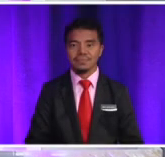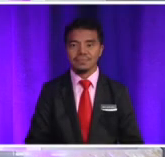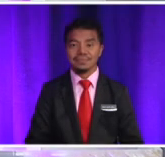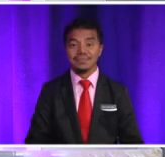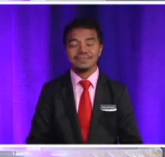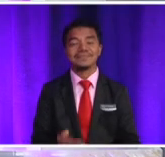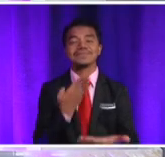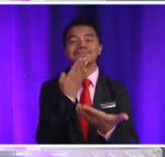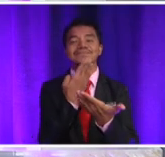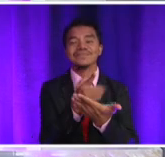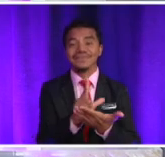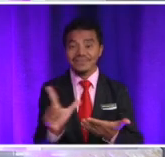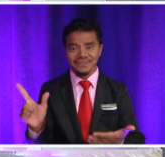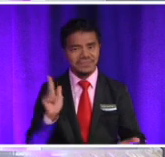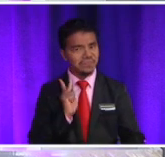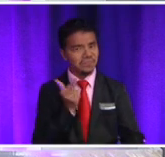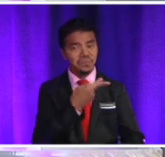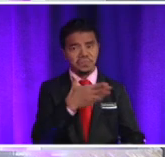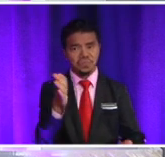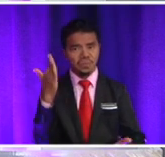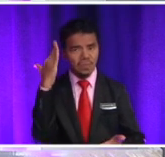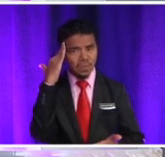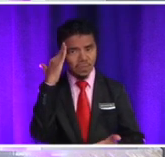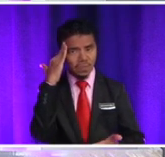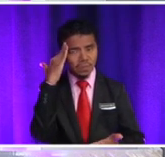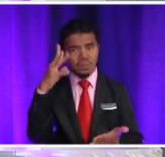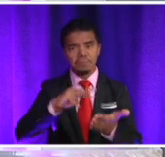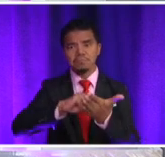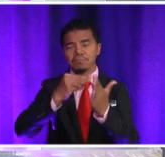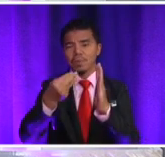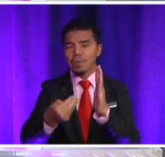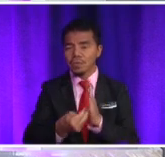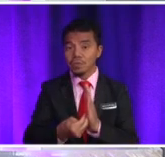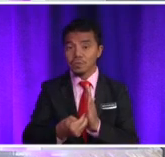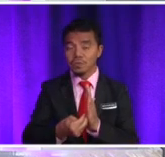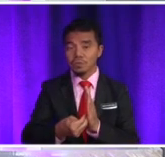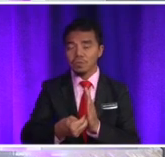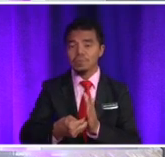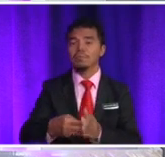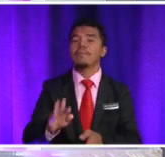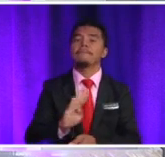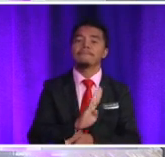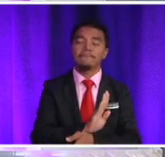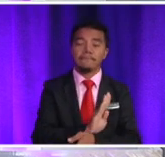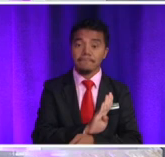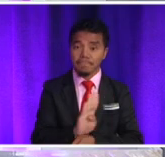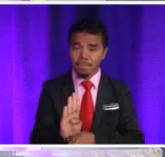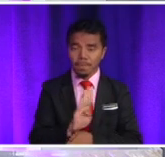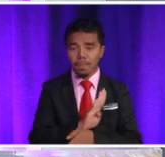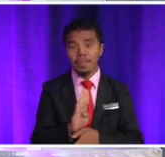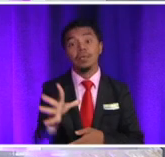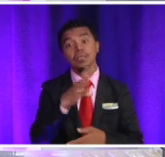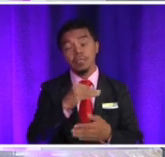Baiklah kita sudah mengetahui tentang apa yang dimaksudkan bagi pendiago Usahawan perniagaan keusahawanan pemasaran